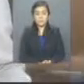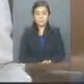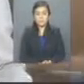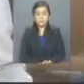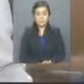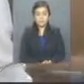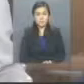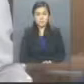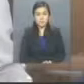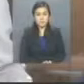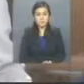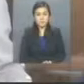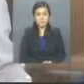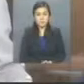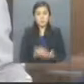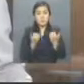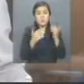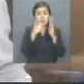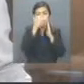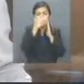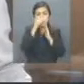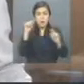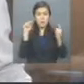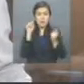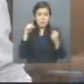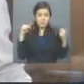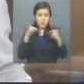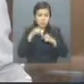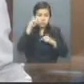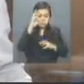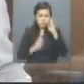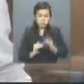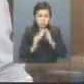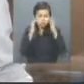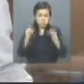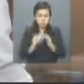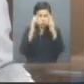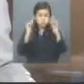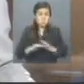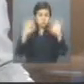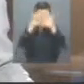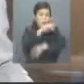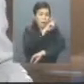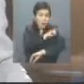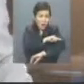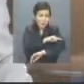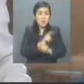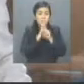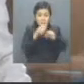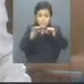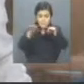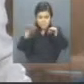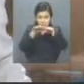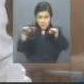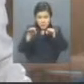ถึงแม้ภาพรวมสถานการณ์หมอกควันภาคเหนือจะมีหลายจังหวัดที่ค่าฝุ่นละอองขนาดเล็กกว่า10ไมครอนลดต่ำกว่าเกณฑ์มาตรฐานแล้วนะคะ